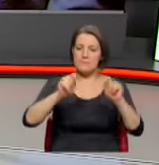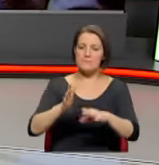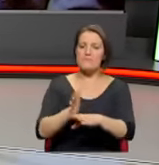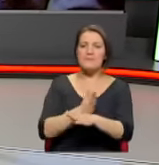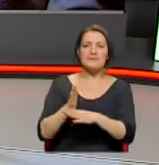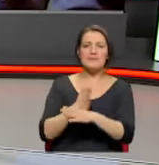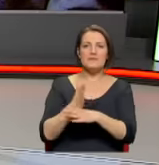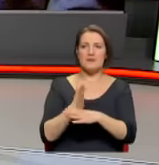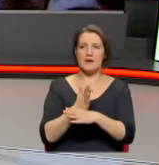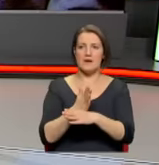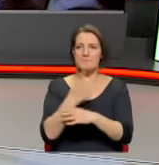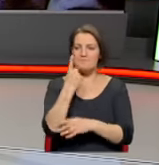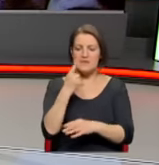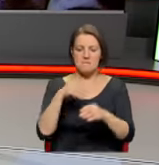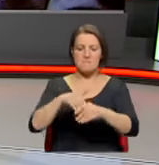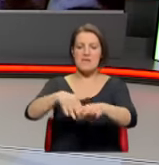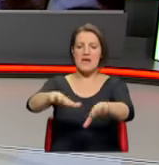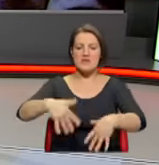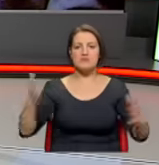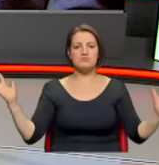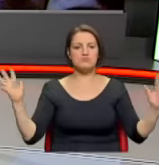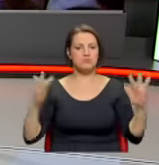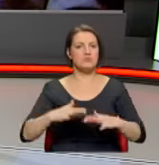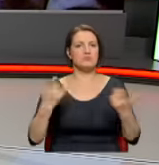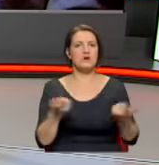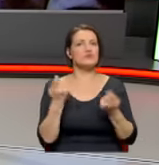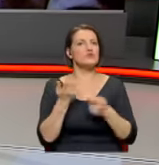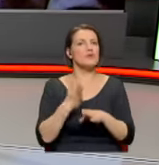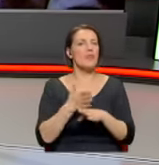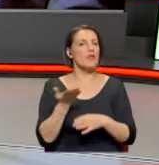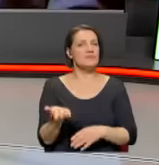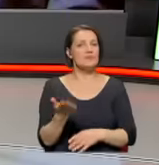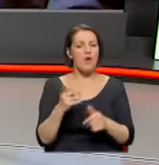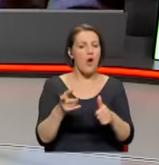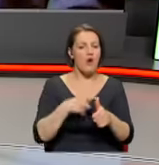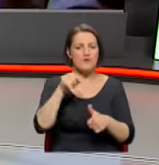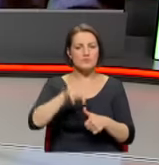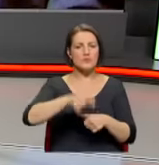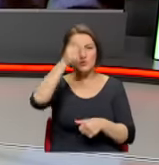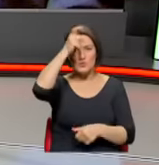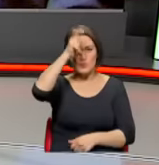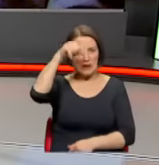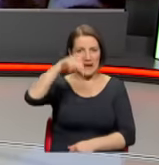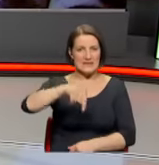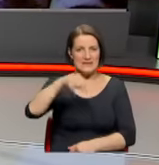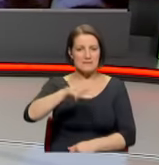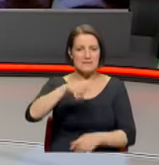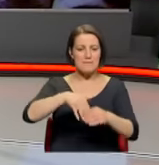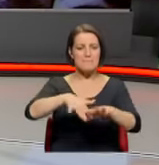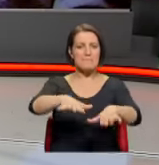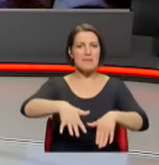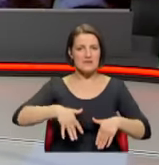Neden bir meclis toplamaya çalıştı? Neden önce bu ülkeyi bir